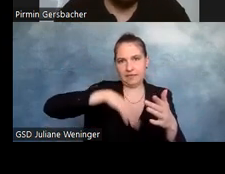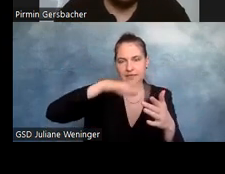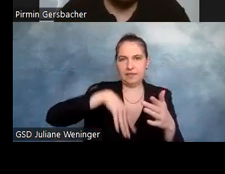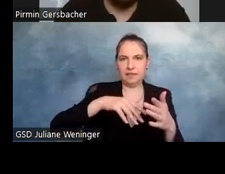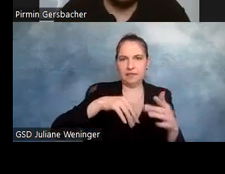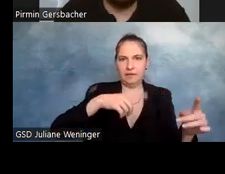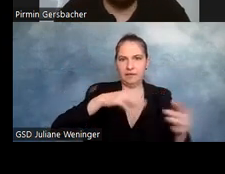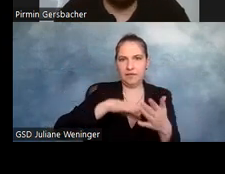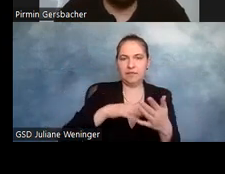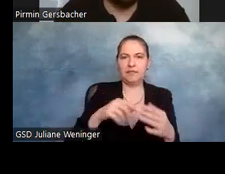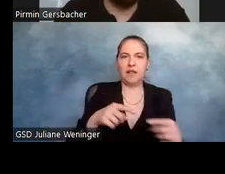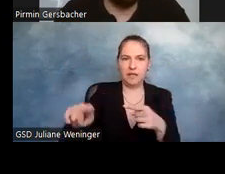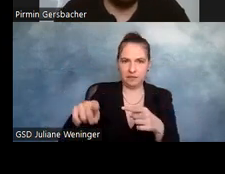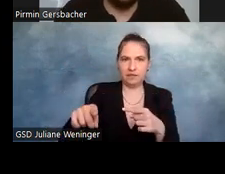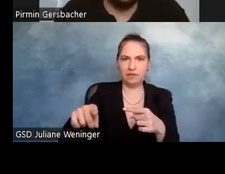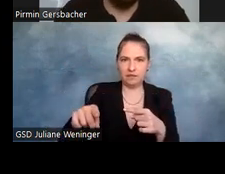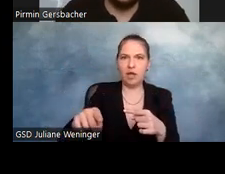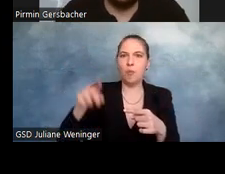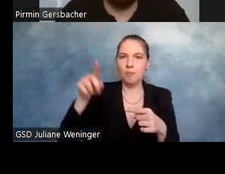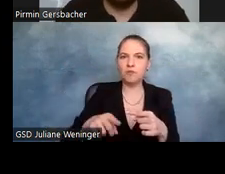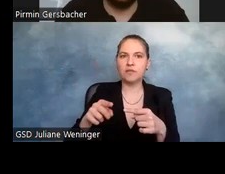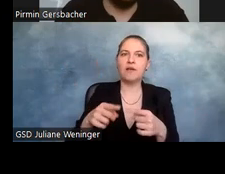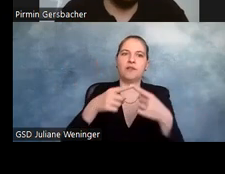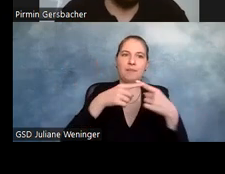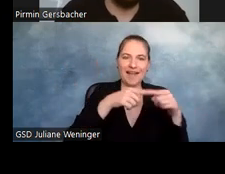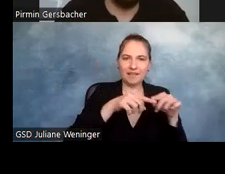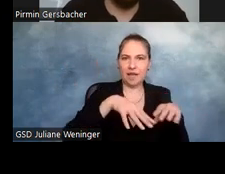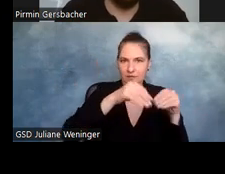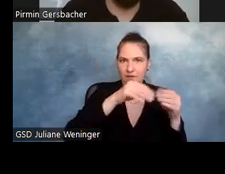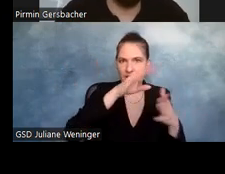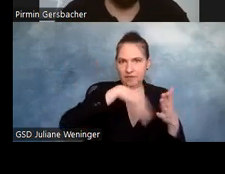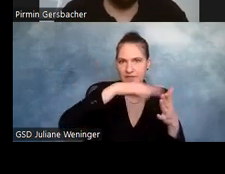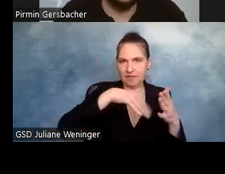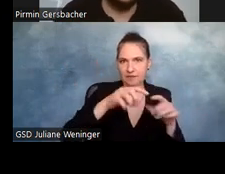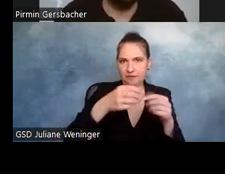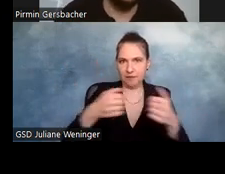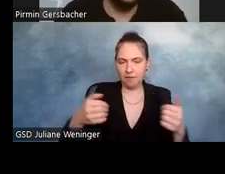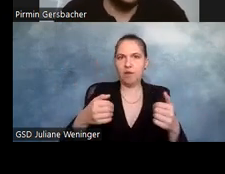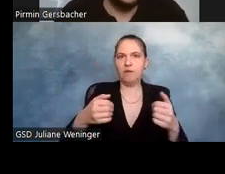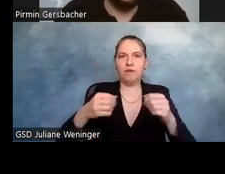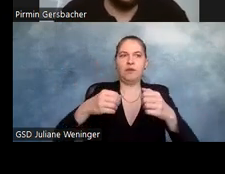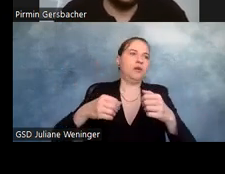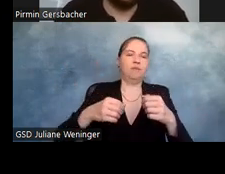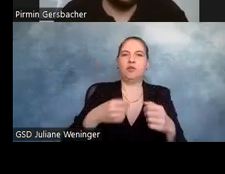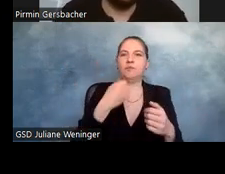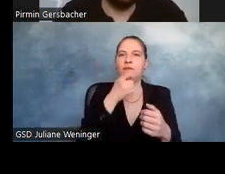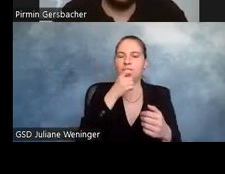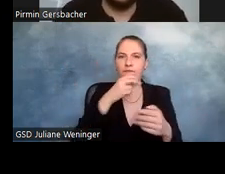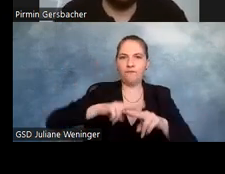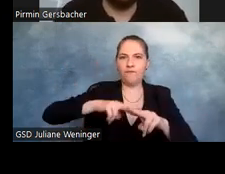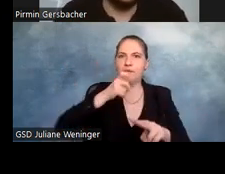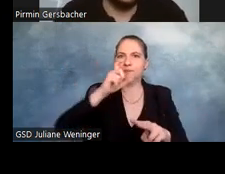sind ausreichend vom restlichen Fließtext zu unterscheiden. Das heißt, sie sind entweder unterstrichen, fettgedruckt oder haben einen ausreichend